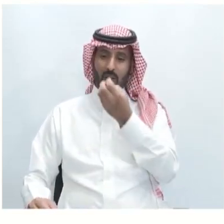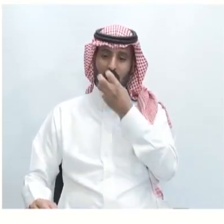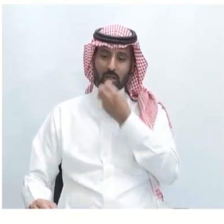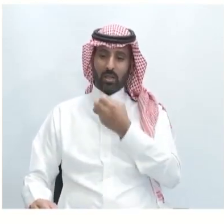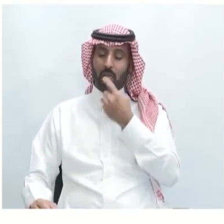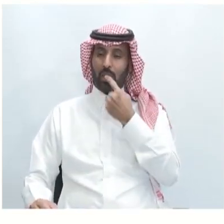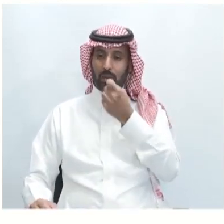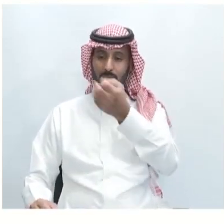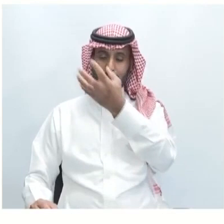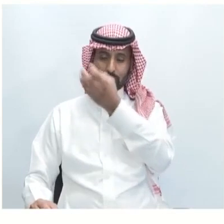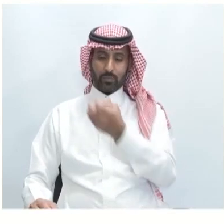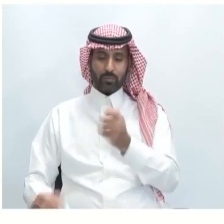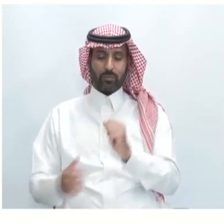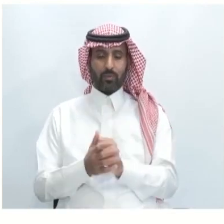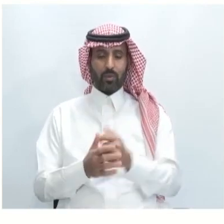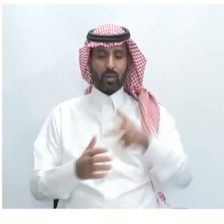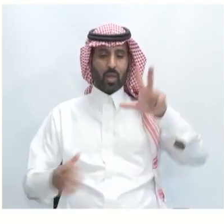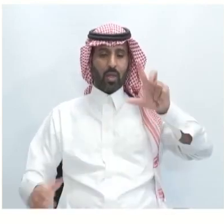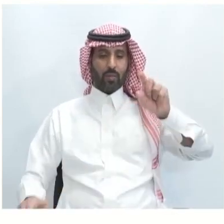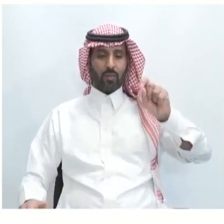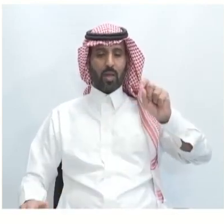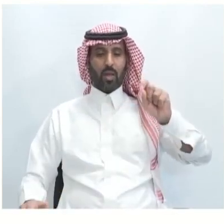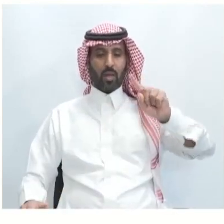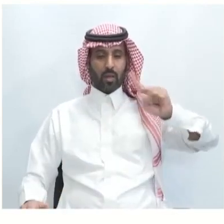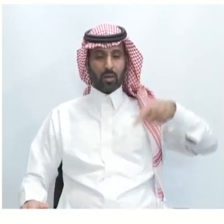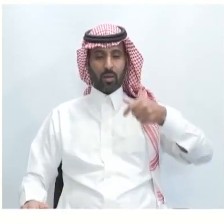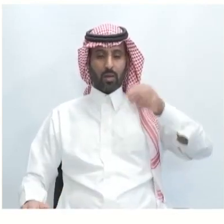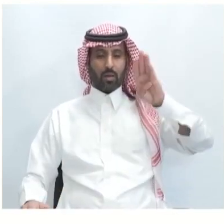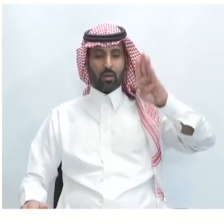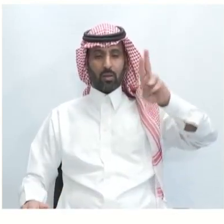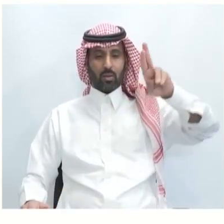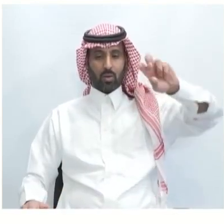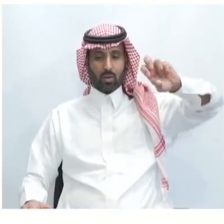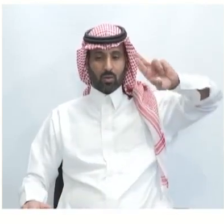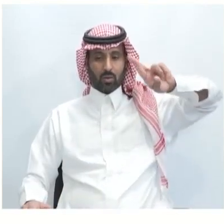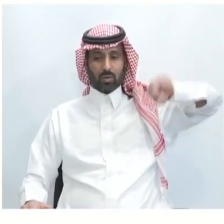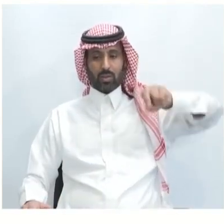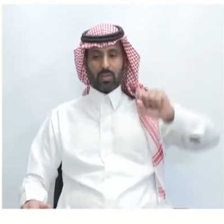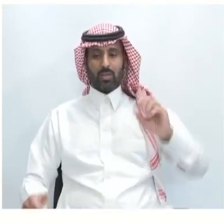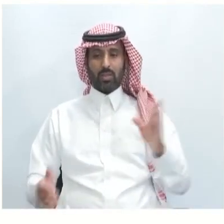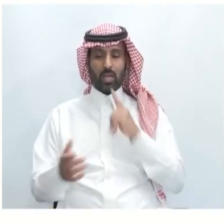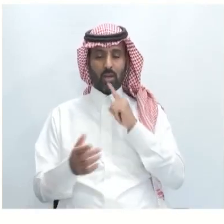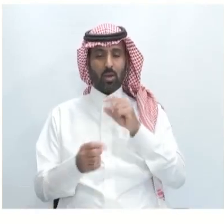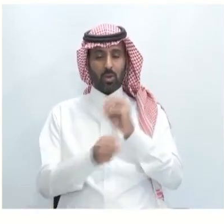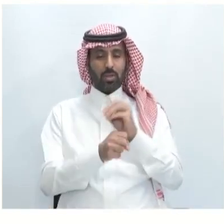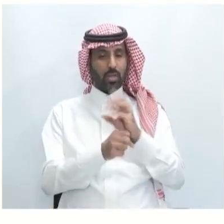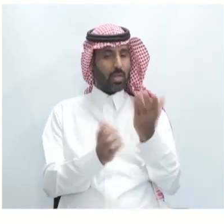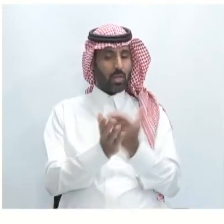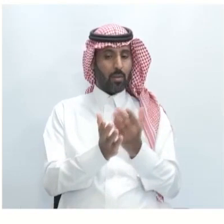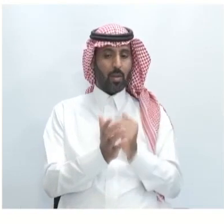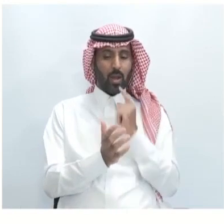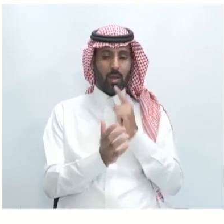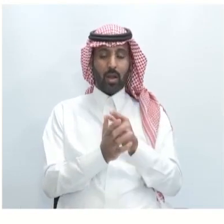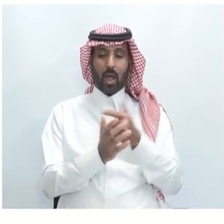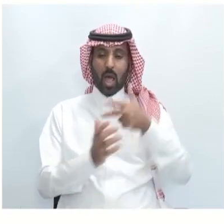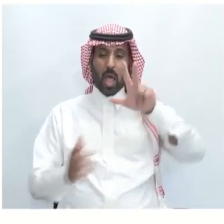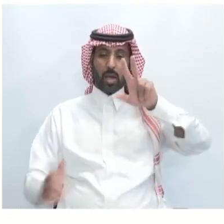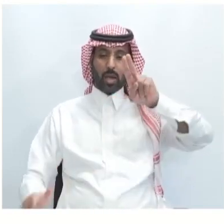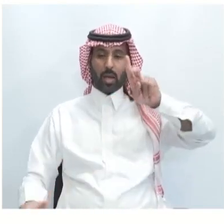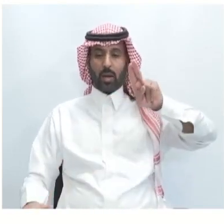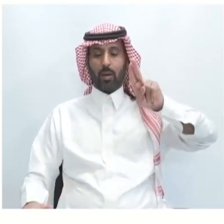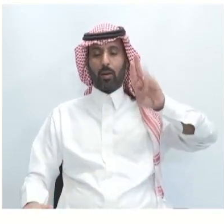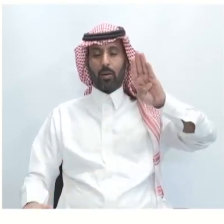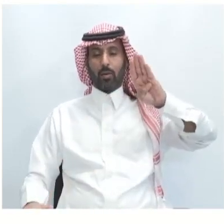الفركتوز اذا هنا لدينا الجواب الثاني هو اذا ماذا تعلمنا اليوم تعلمنا